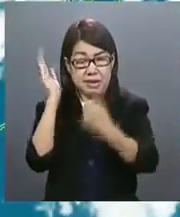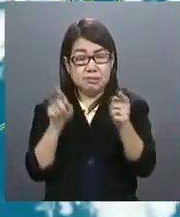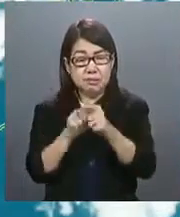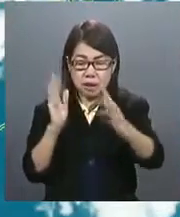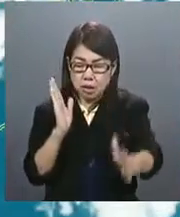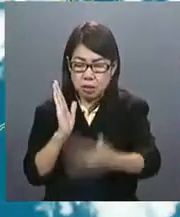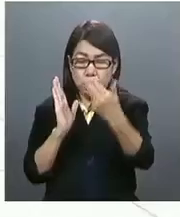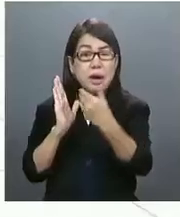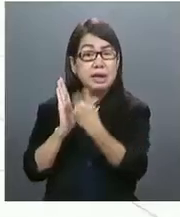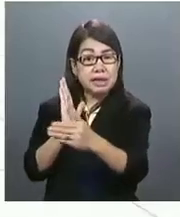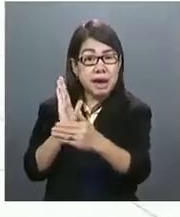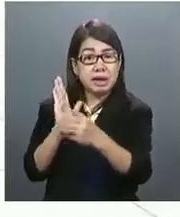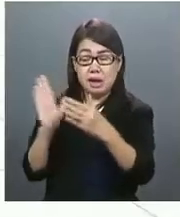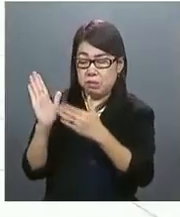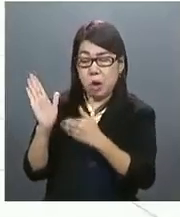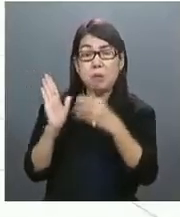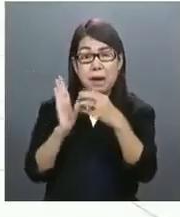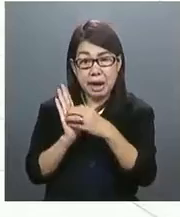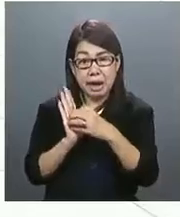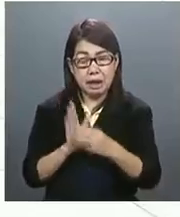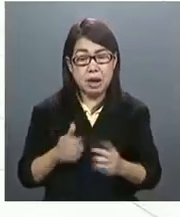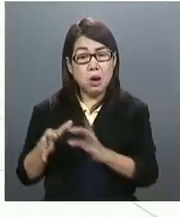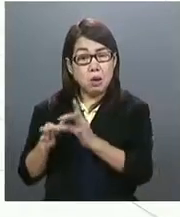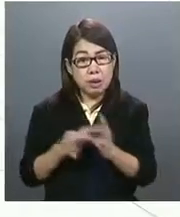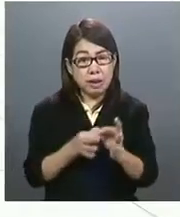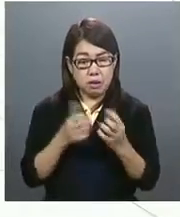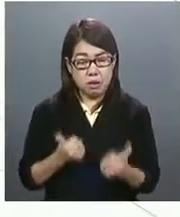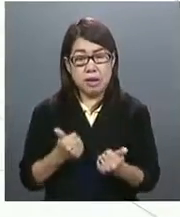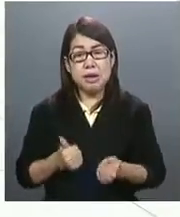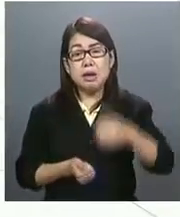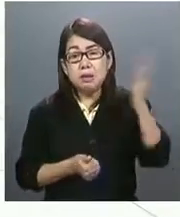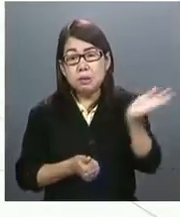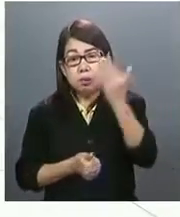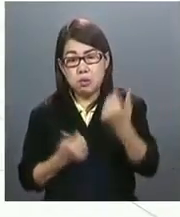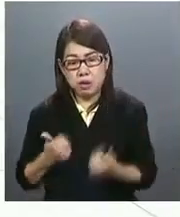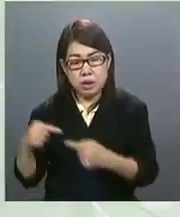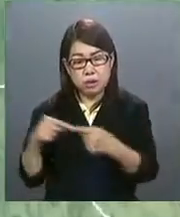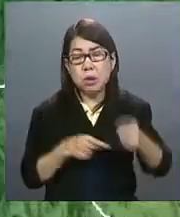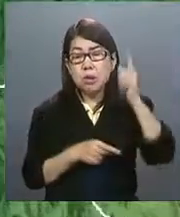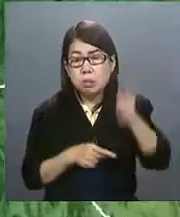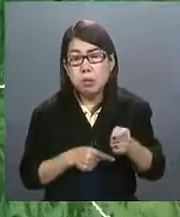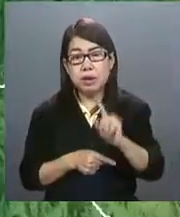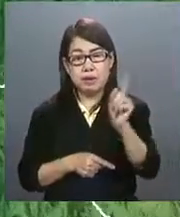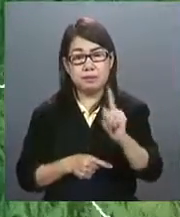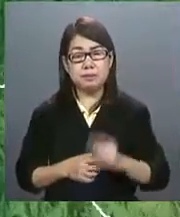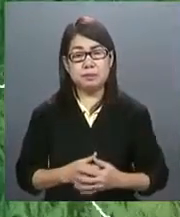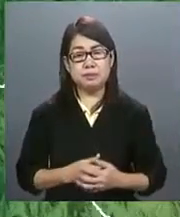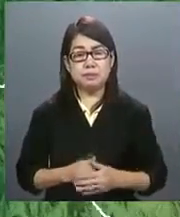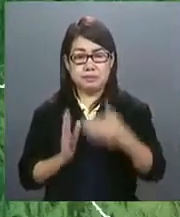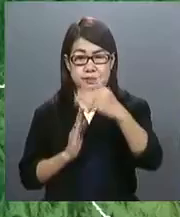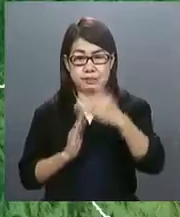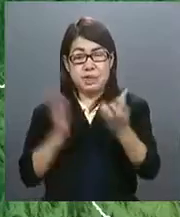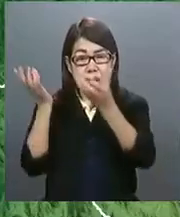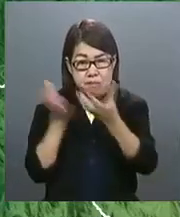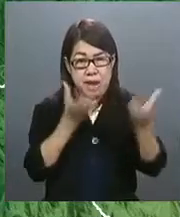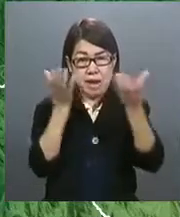ะวันออกและภาคกลางค่ะส่งผลให้สภาพอากาศโดยรวมในแต่ละภาคระหว่างวันนี้ถึงวันพรุ่งนี้เป็นดังนี้ค่ะ ภาคเหนือมีเมฆเป็นส่วนม